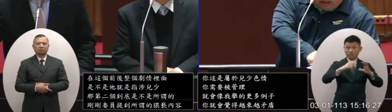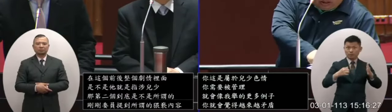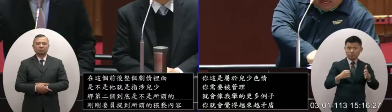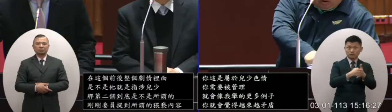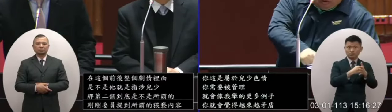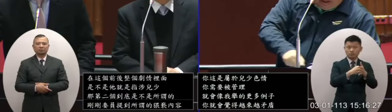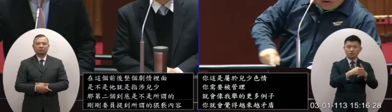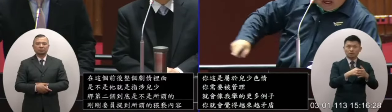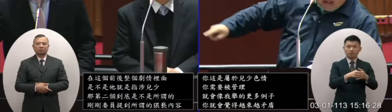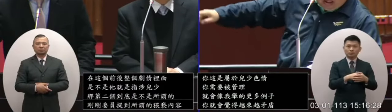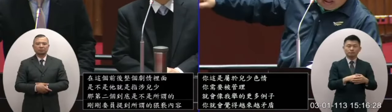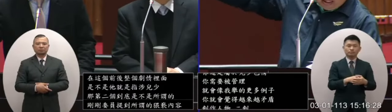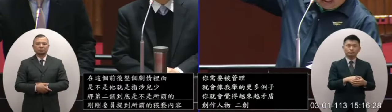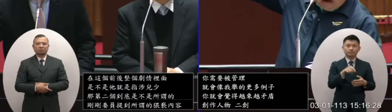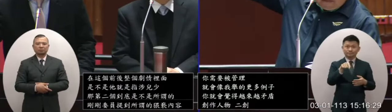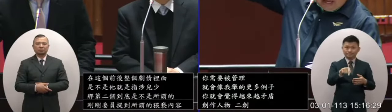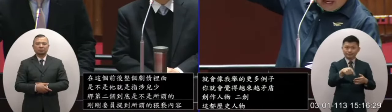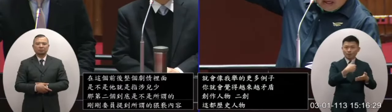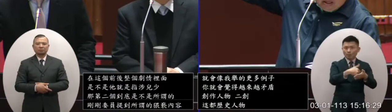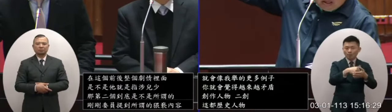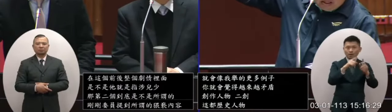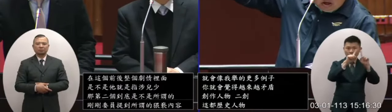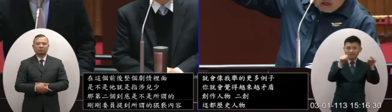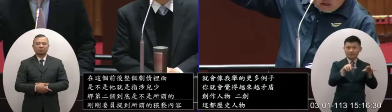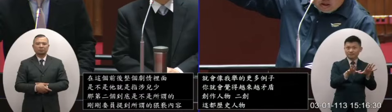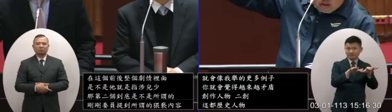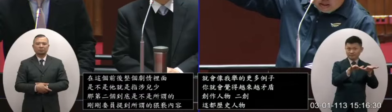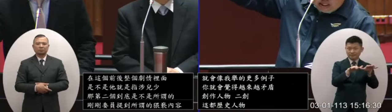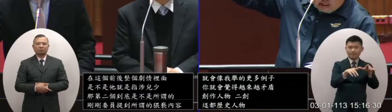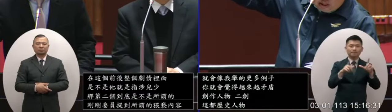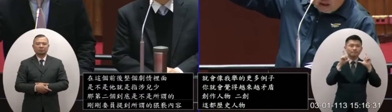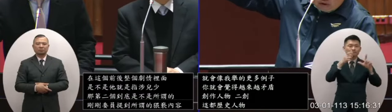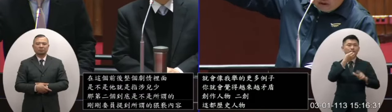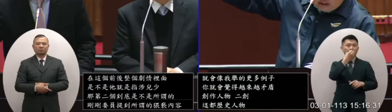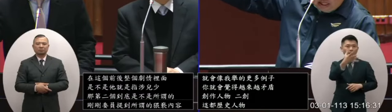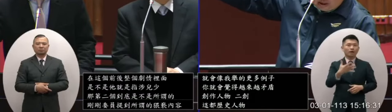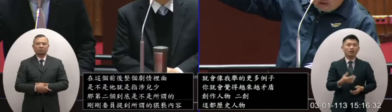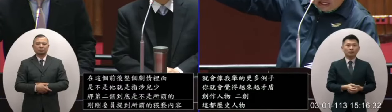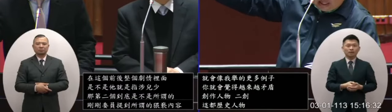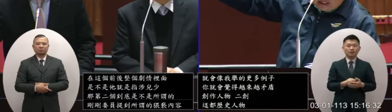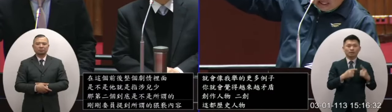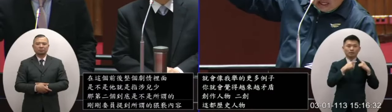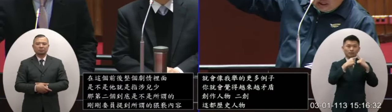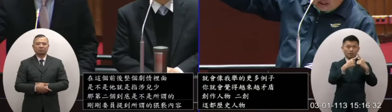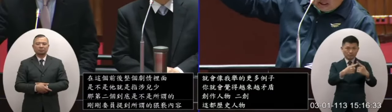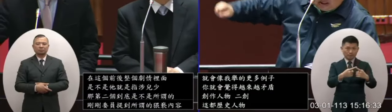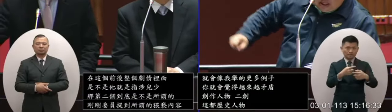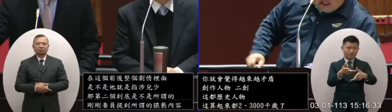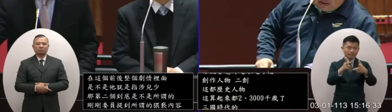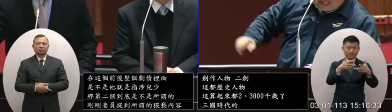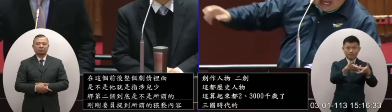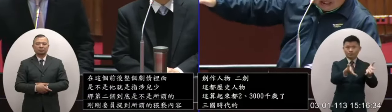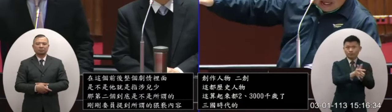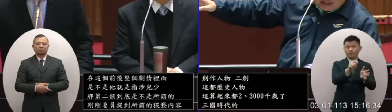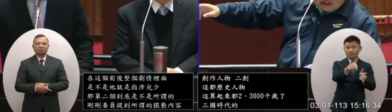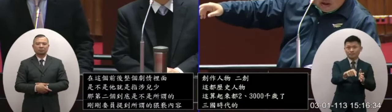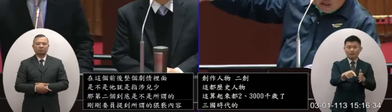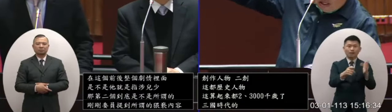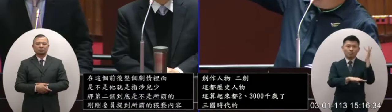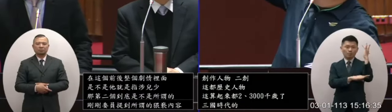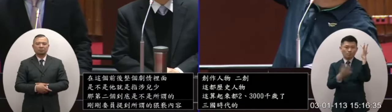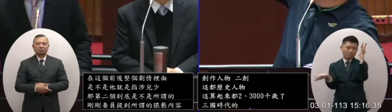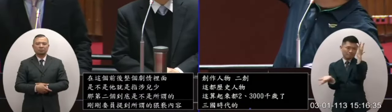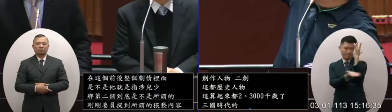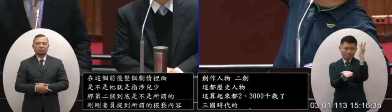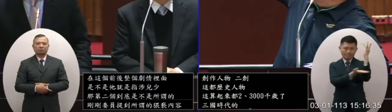略夏侯渊传，这个张飞嘞，一共吼。你去乔郡这个所在去砍柴的时